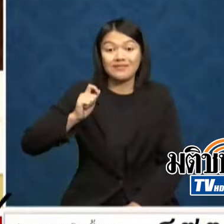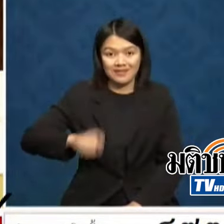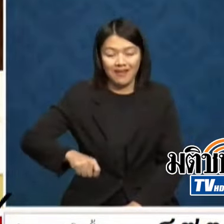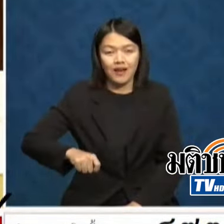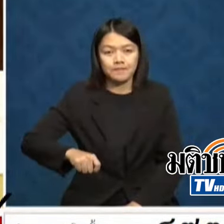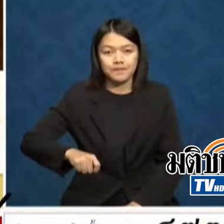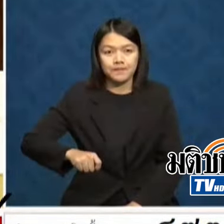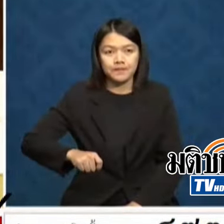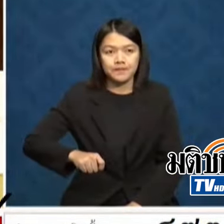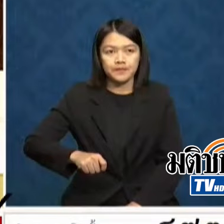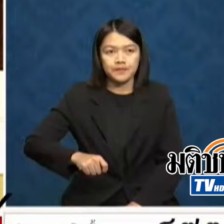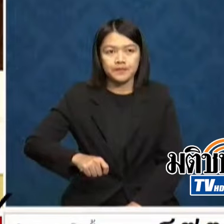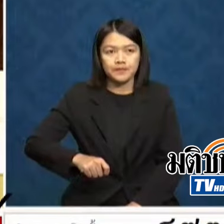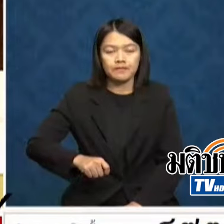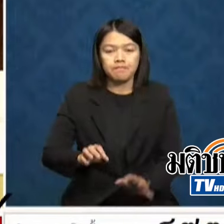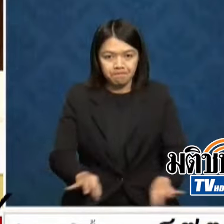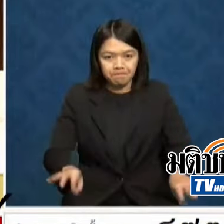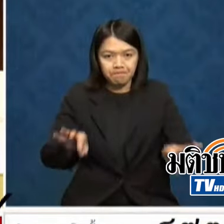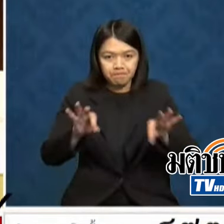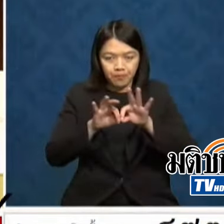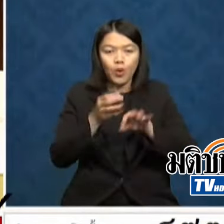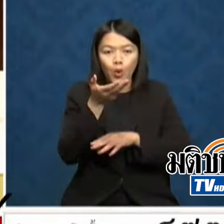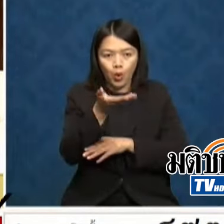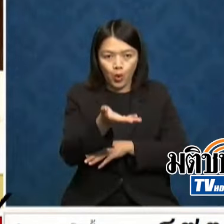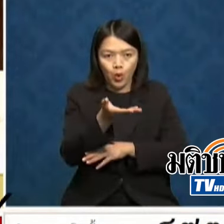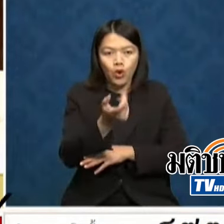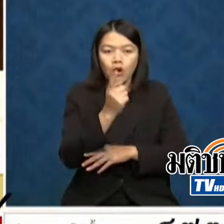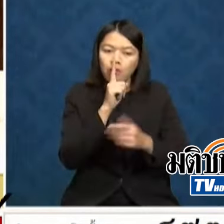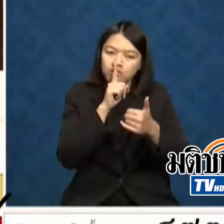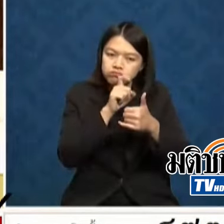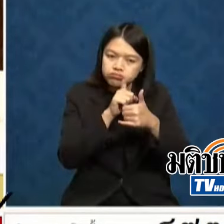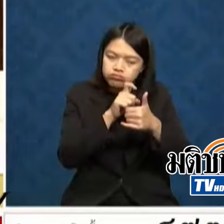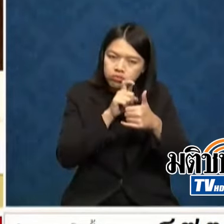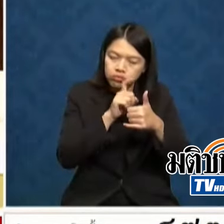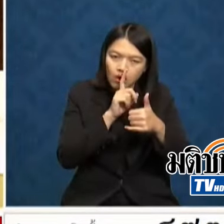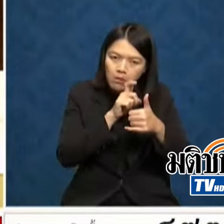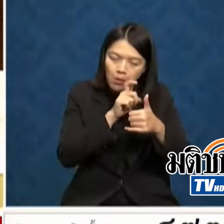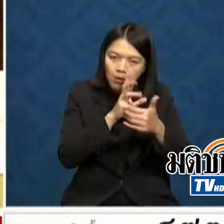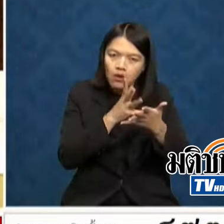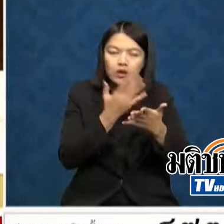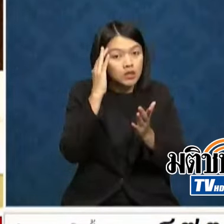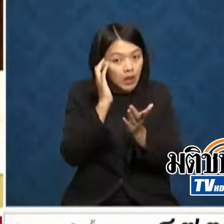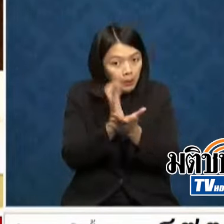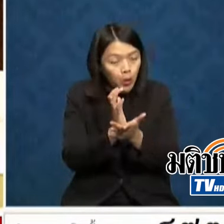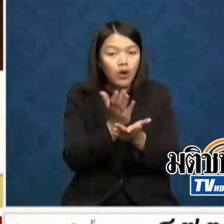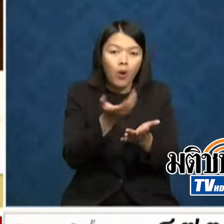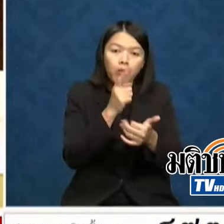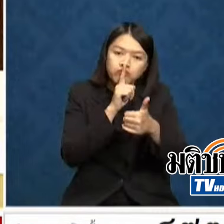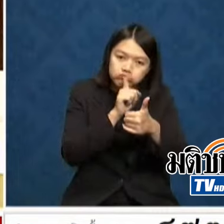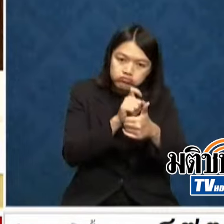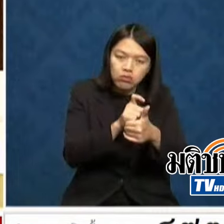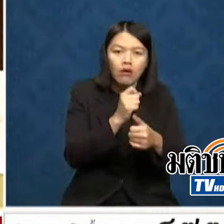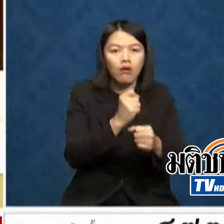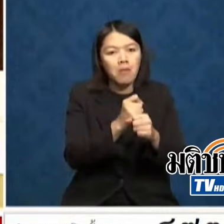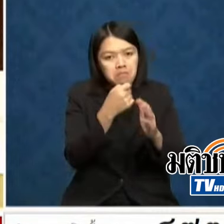ะครับมีความจำเป็นขอสอบสวนนะหรือตำรวจขอด